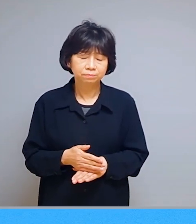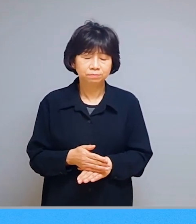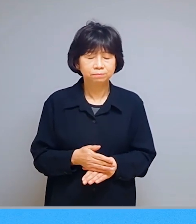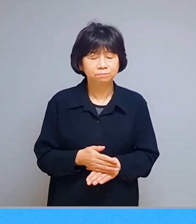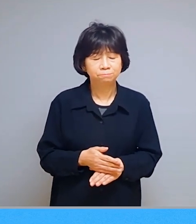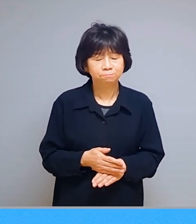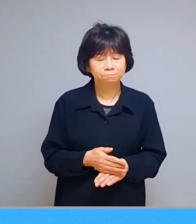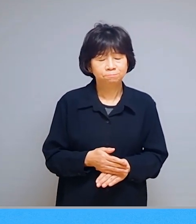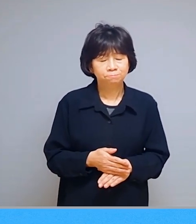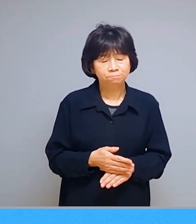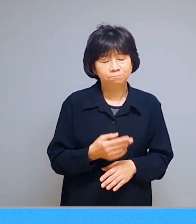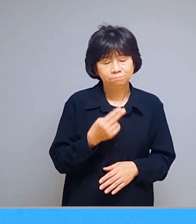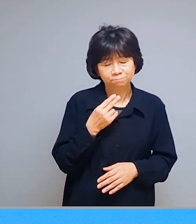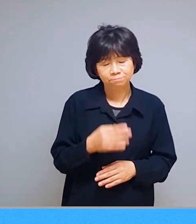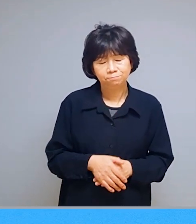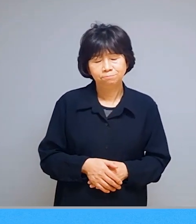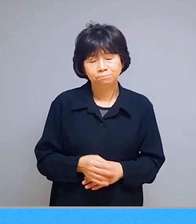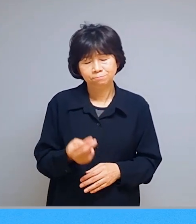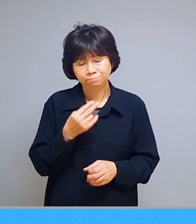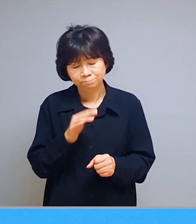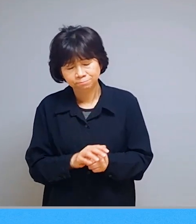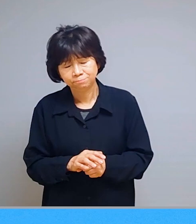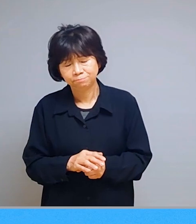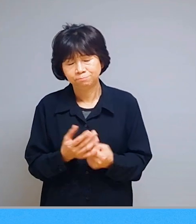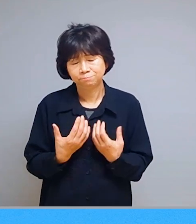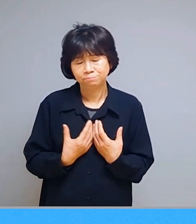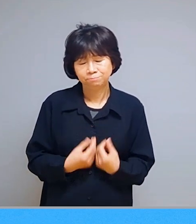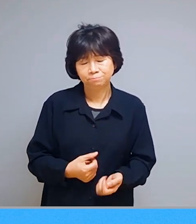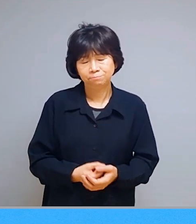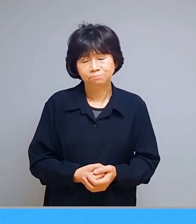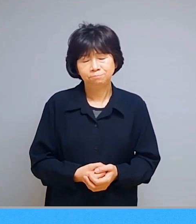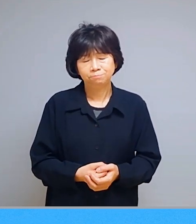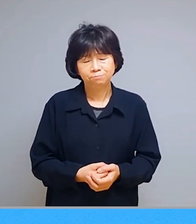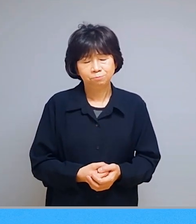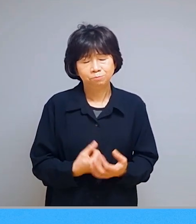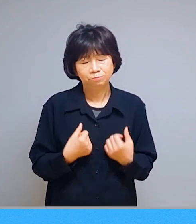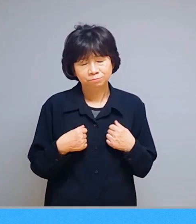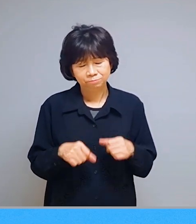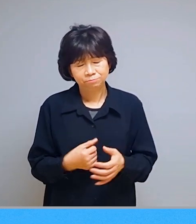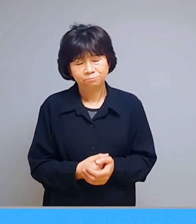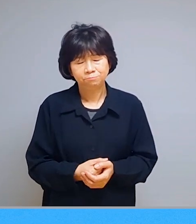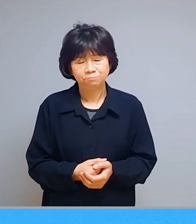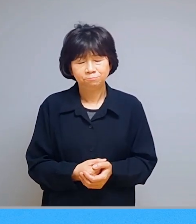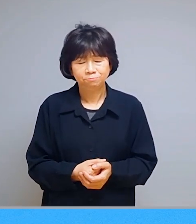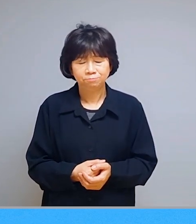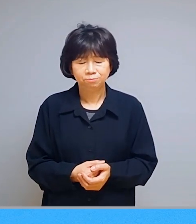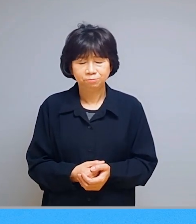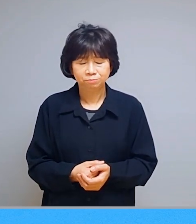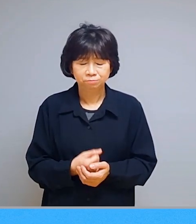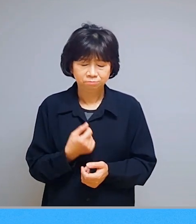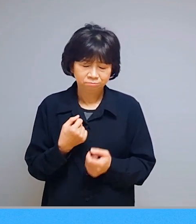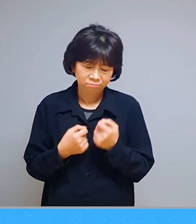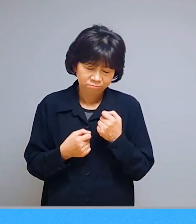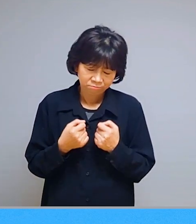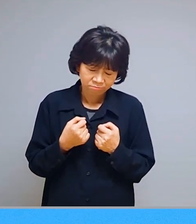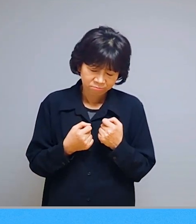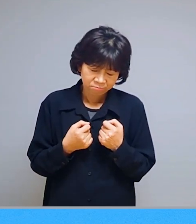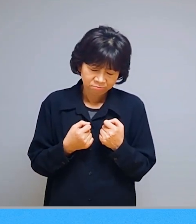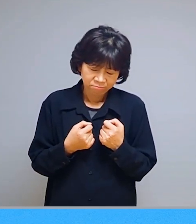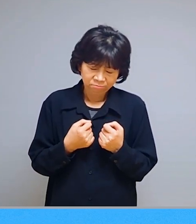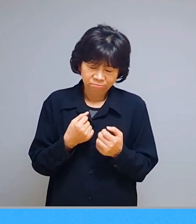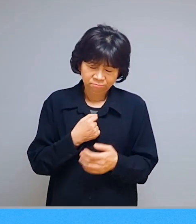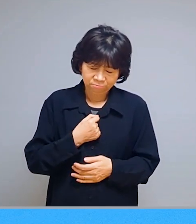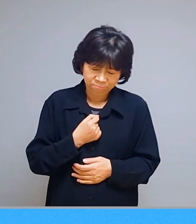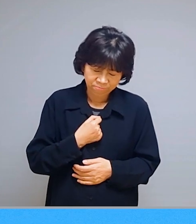못했습니다. 억울해했습니다. 좌절했습니다. 포기했습니다. 눈물을 흘렸습니다.